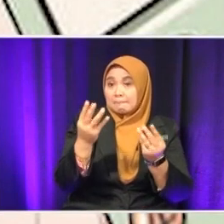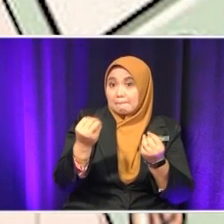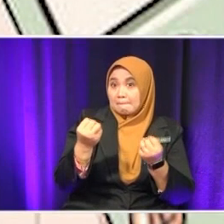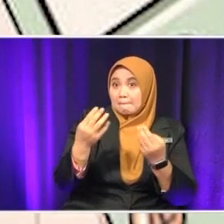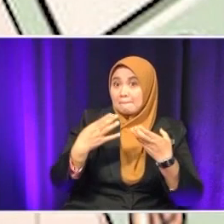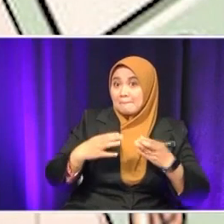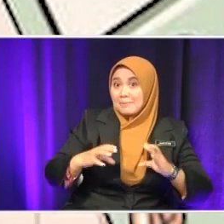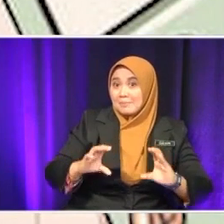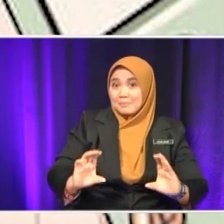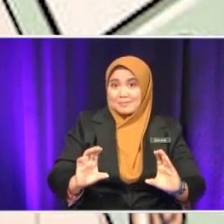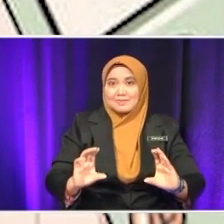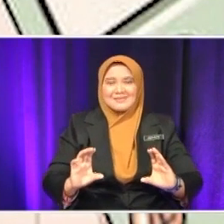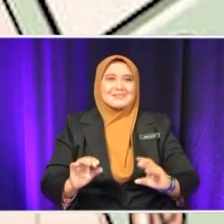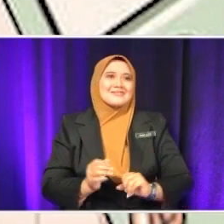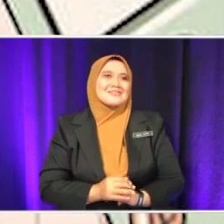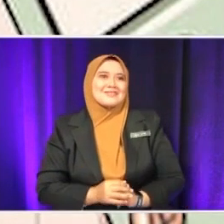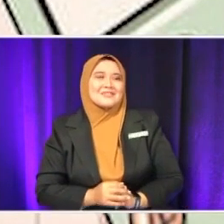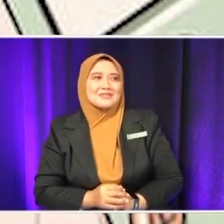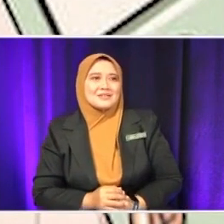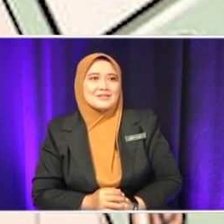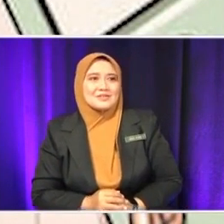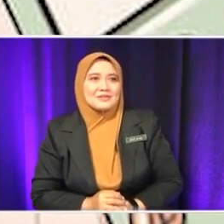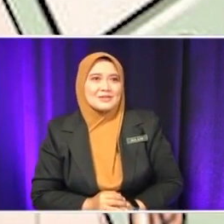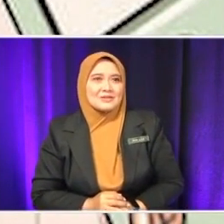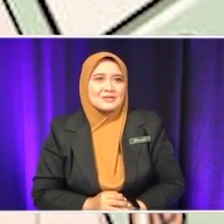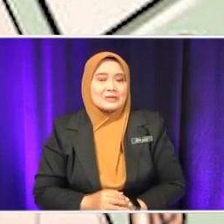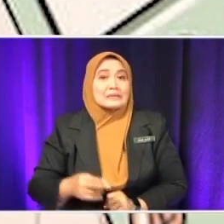Hani. Hani dah meminta sekarang ni. Silakan, Hani.